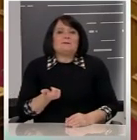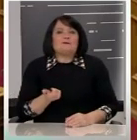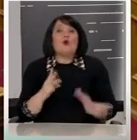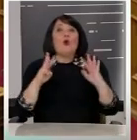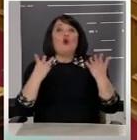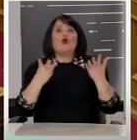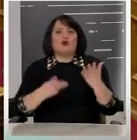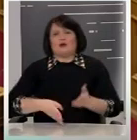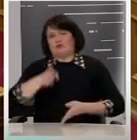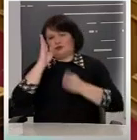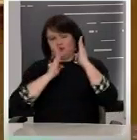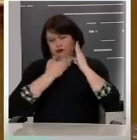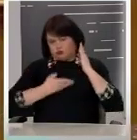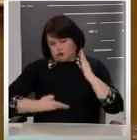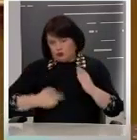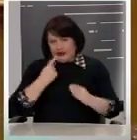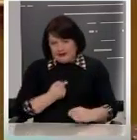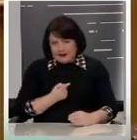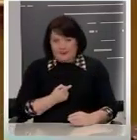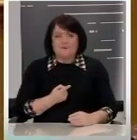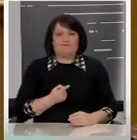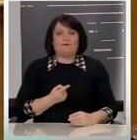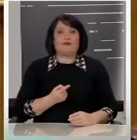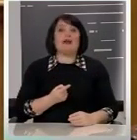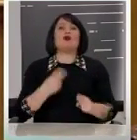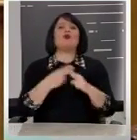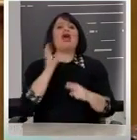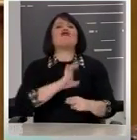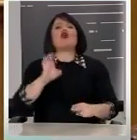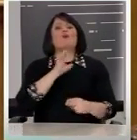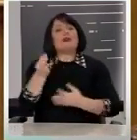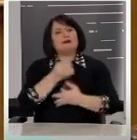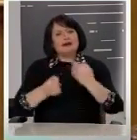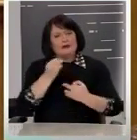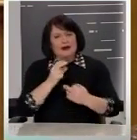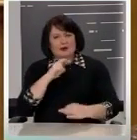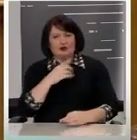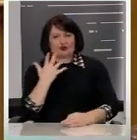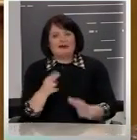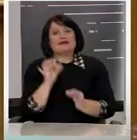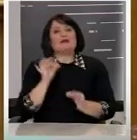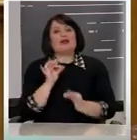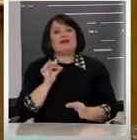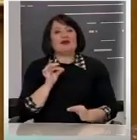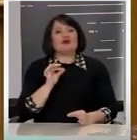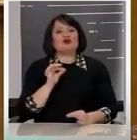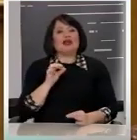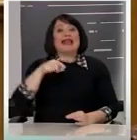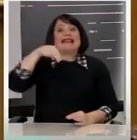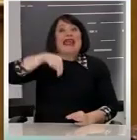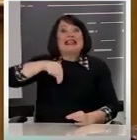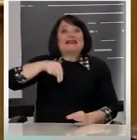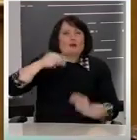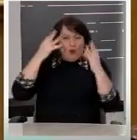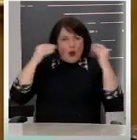πληγή, που είναι οι ανακοινώσεις από αξιωματούχους, όπου τις 25 Σεπτεμβρίου ο Γερούν Ντάιζεμπλουμ